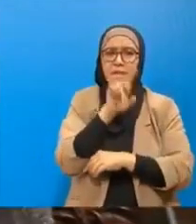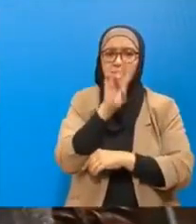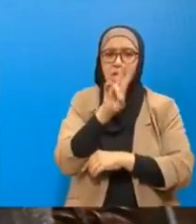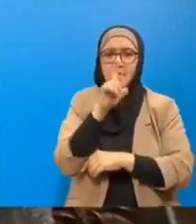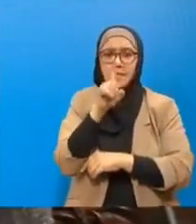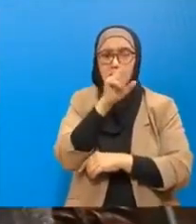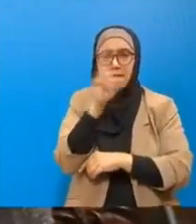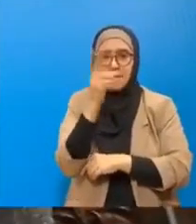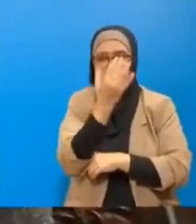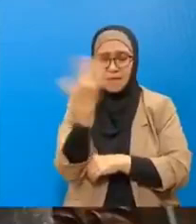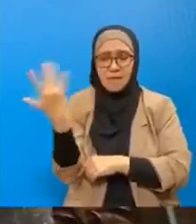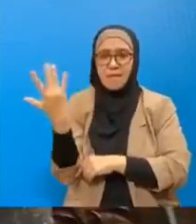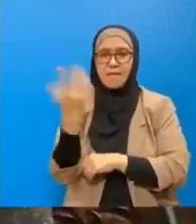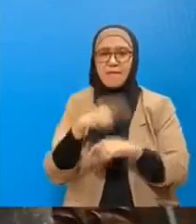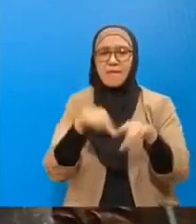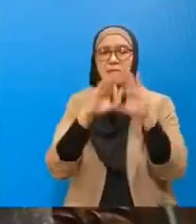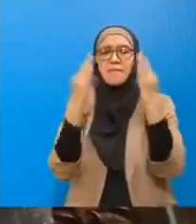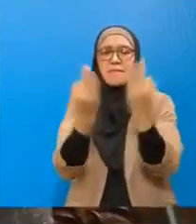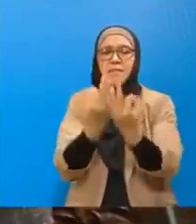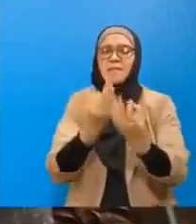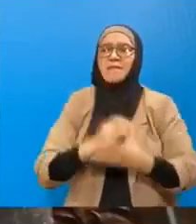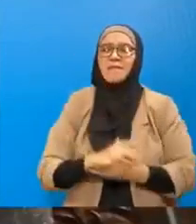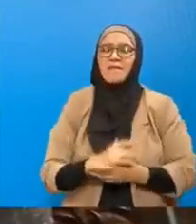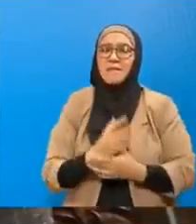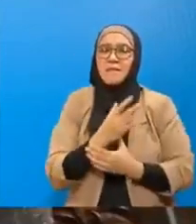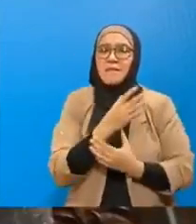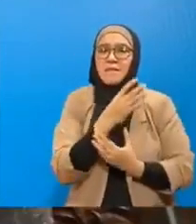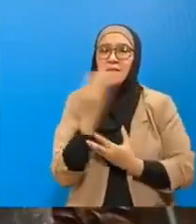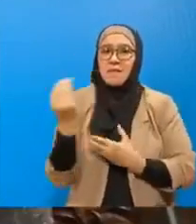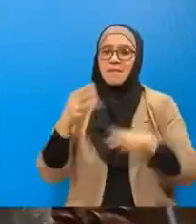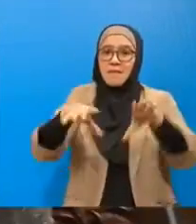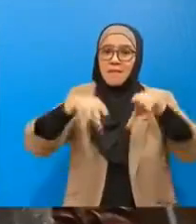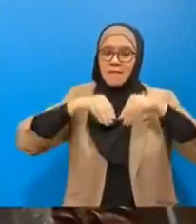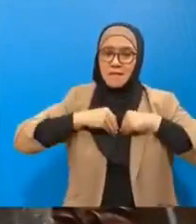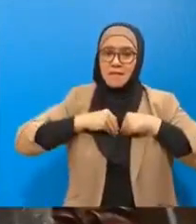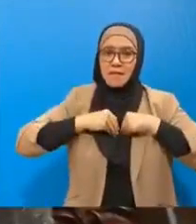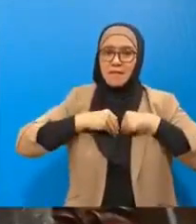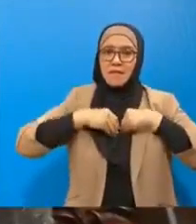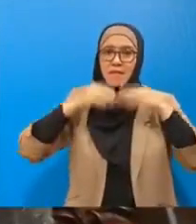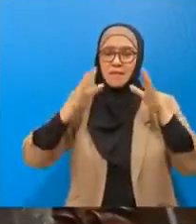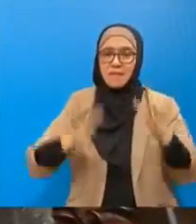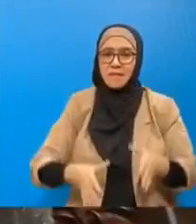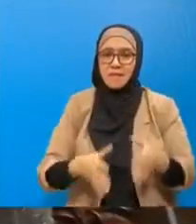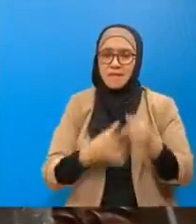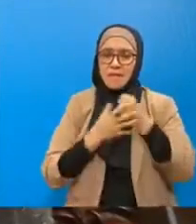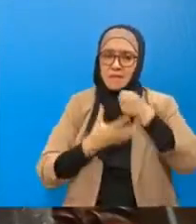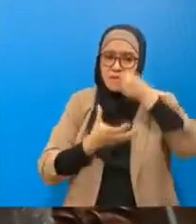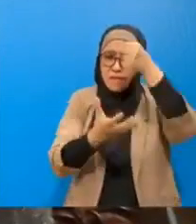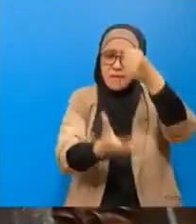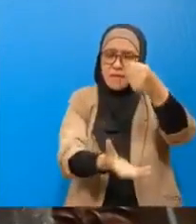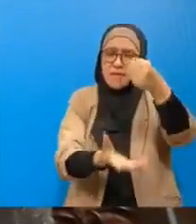1966 ketua isi rumah dan demam jarimu bakul daripada bumper untuk kan bakul terlihat